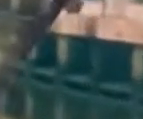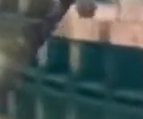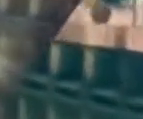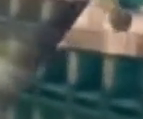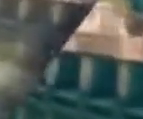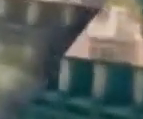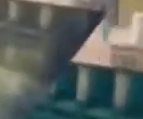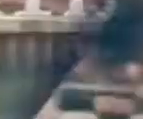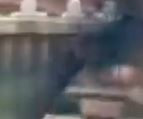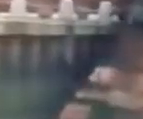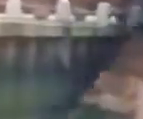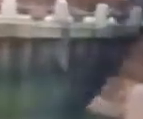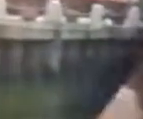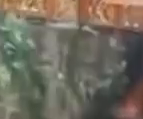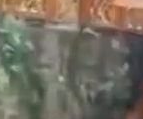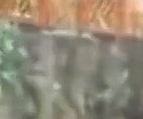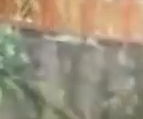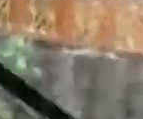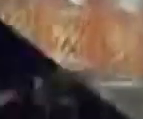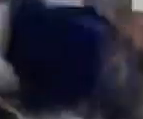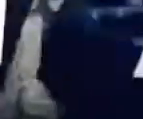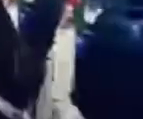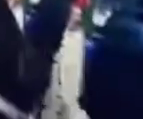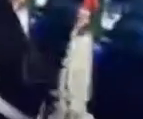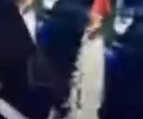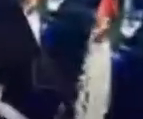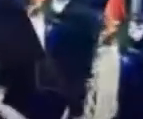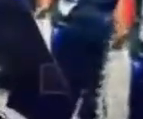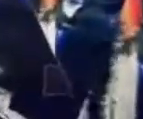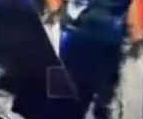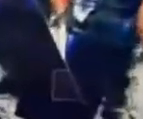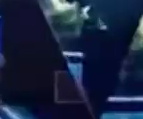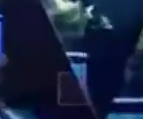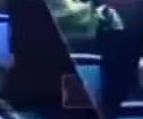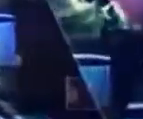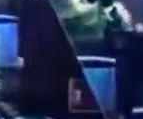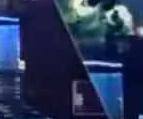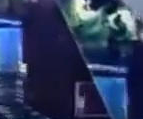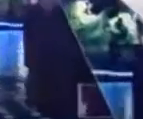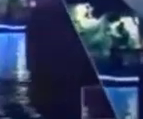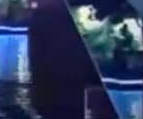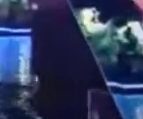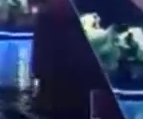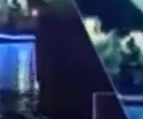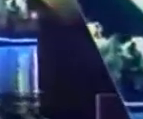ia tersenyum menyambutmu Ibu